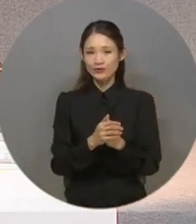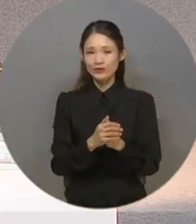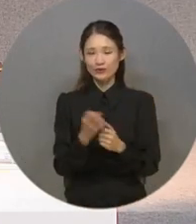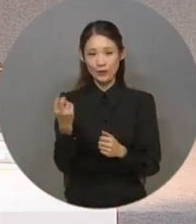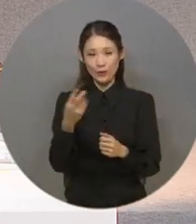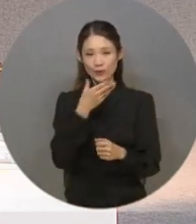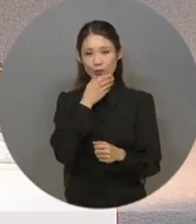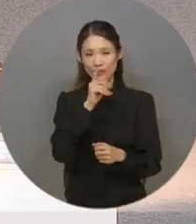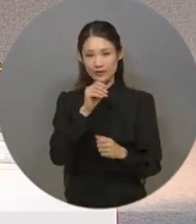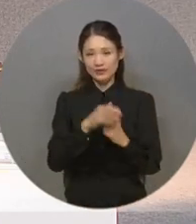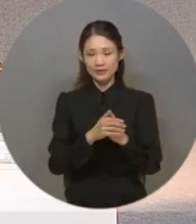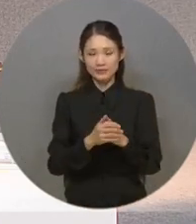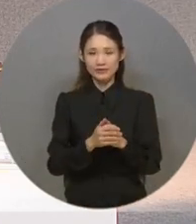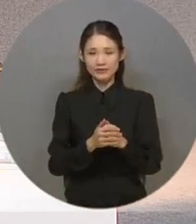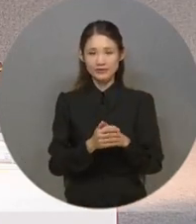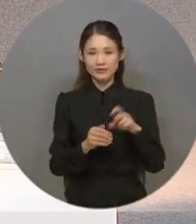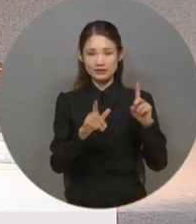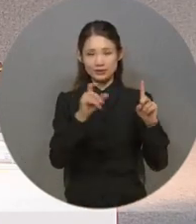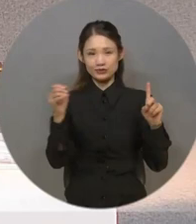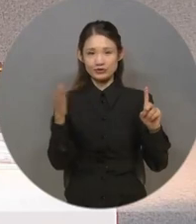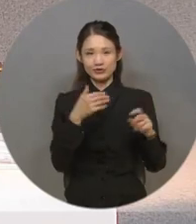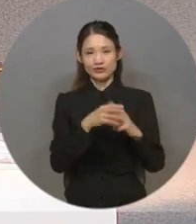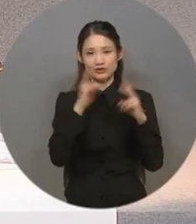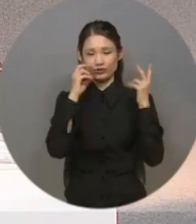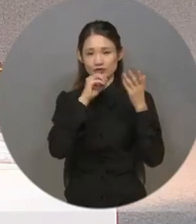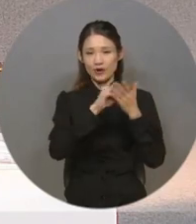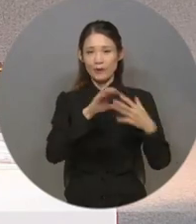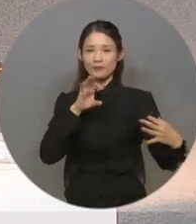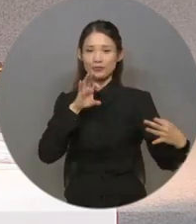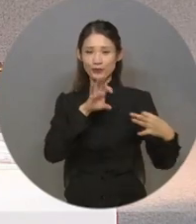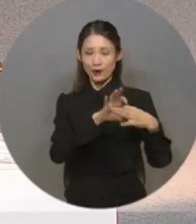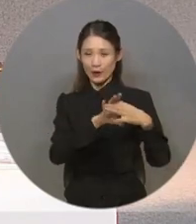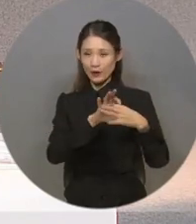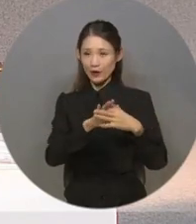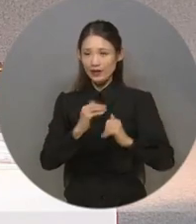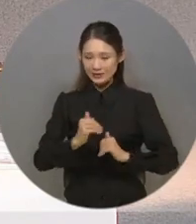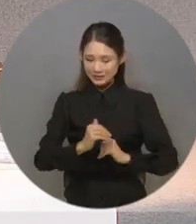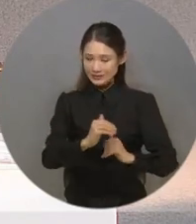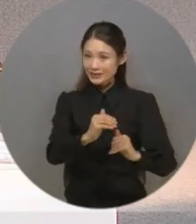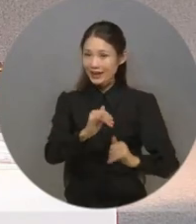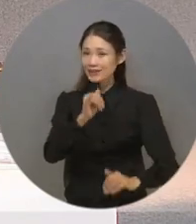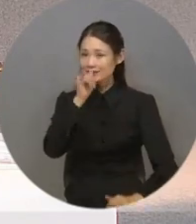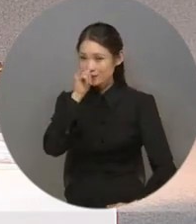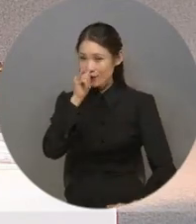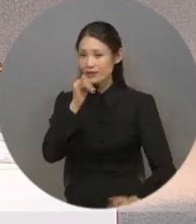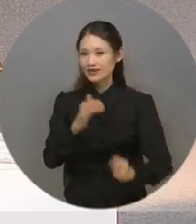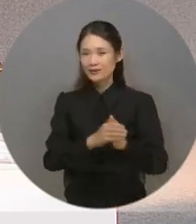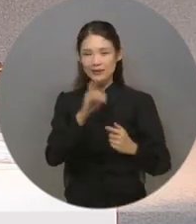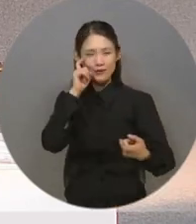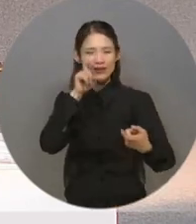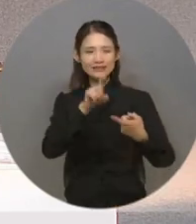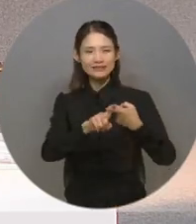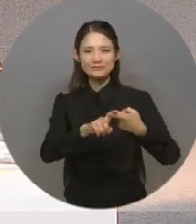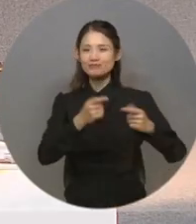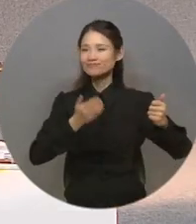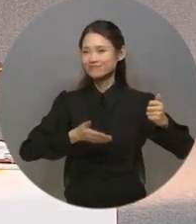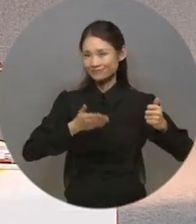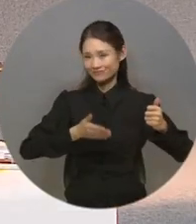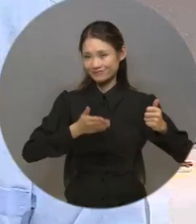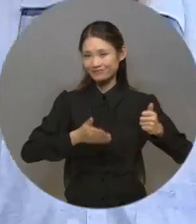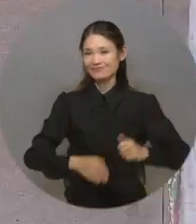교육과 더불어 복지tv에서 12월 달부터 취업 연계까지 진행된다고 하니까 관심 가져주시면